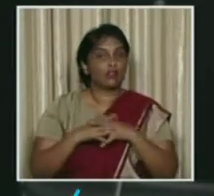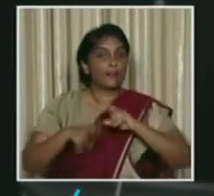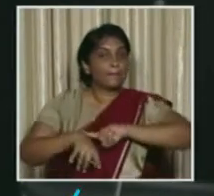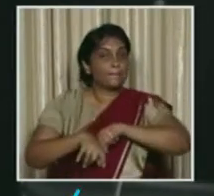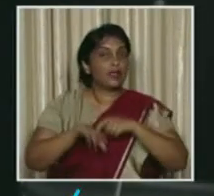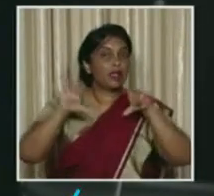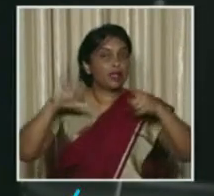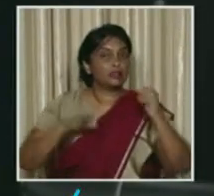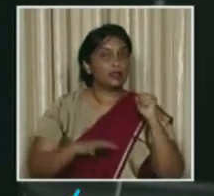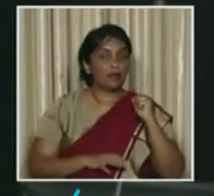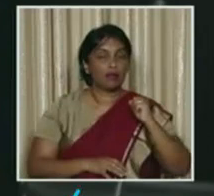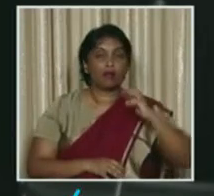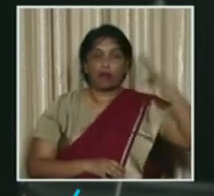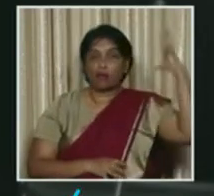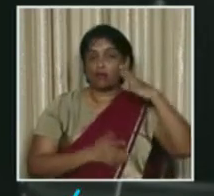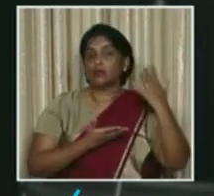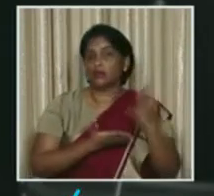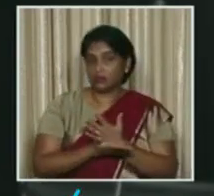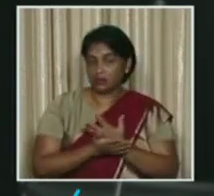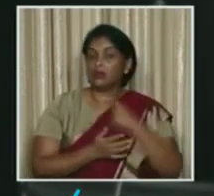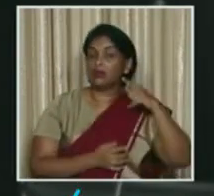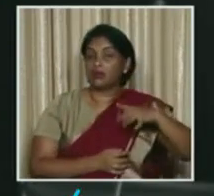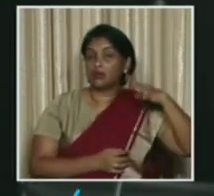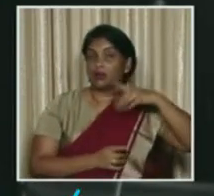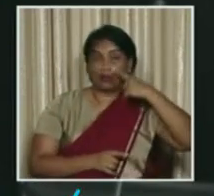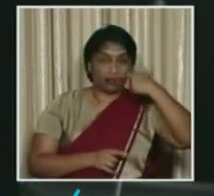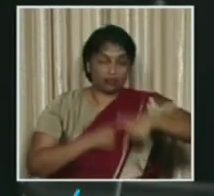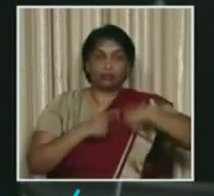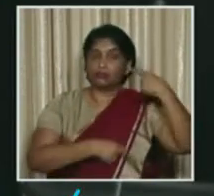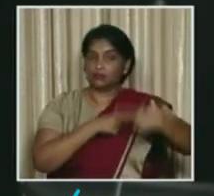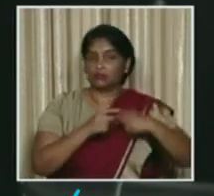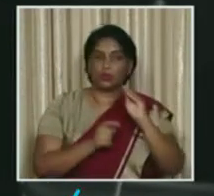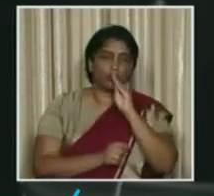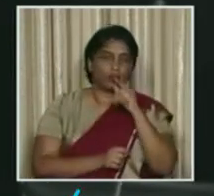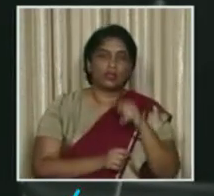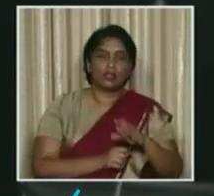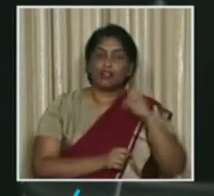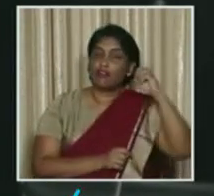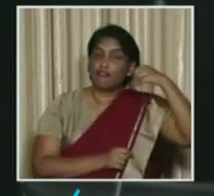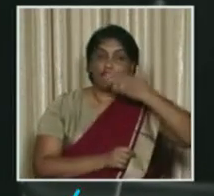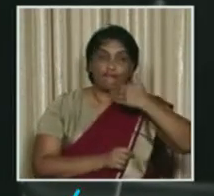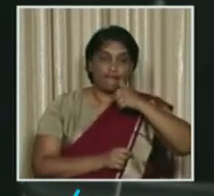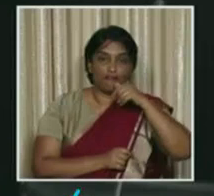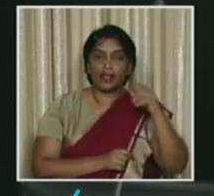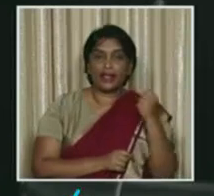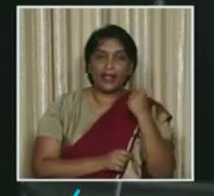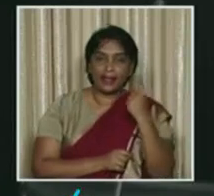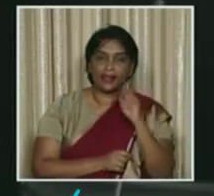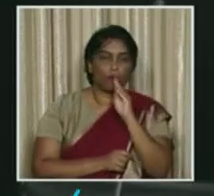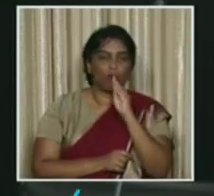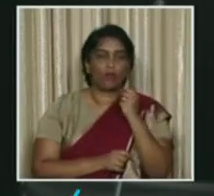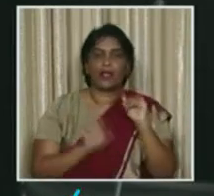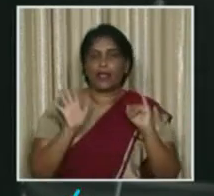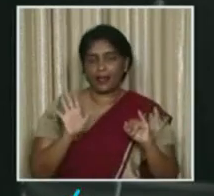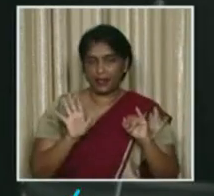750ක් තාප විදුලියෙන් උත්පාදනය කරන්න. එසේ තාප විදුලියෙන් උත්පාදනය කරන එක දැන් සාමාන්‍යයෙන් ගත්තොත් ජල විදුලියේ අපි ඒකකයකට සාමාන්‍ය රුපියල්